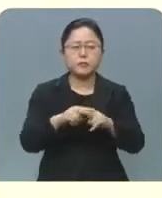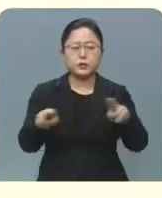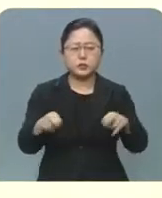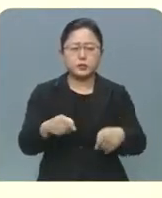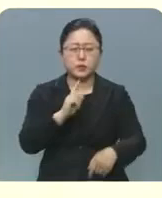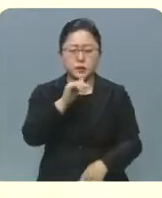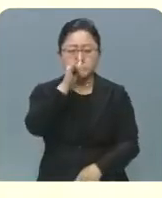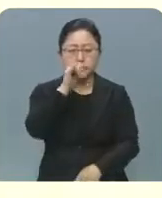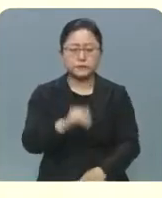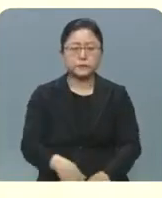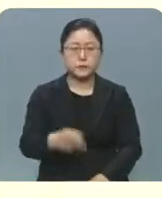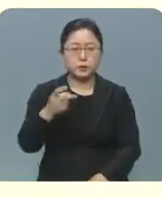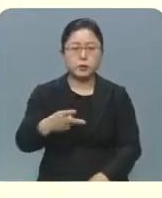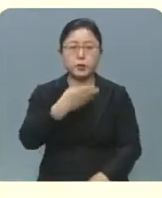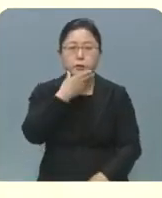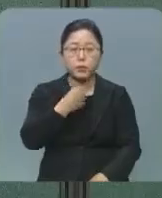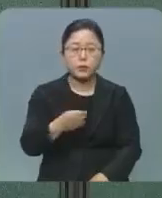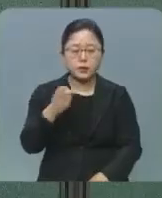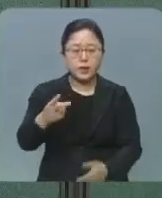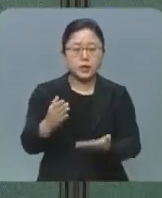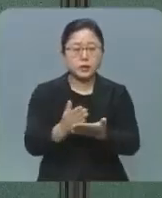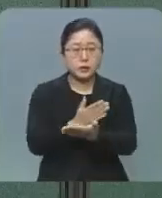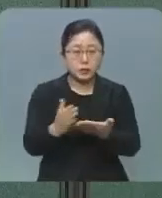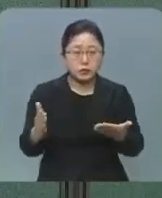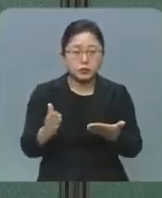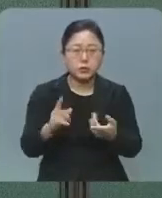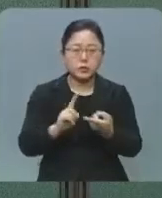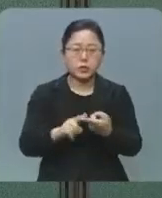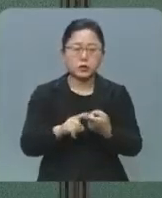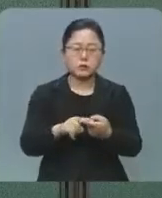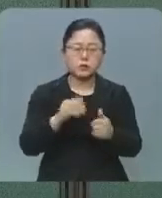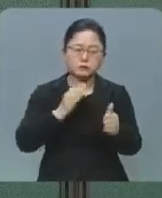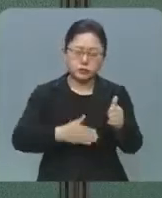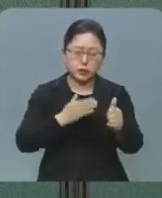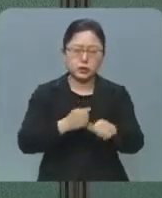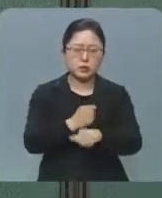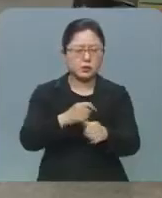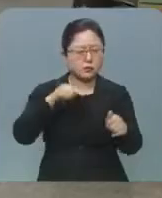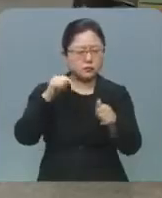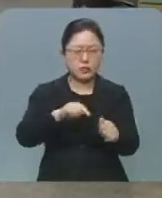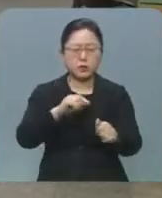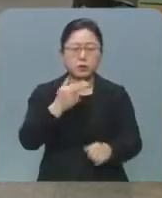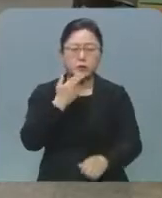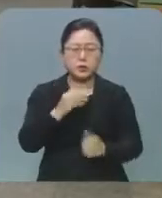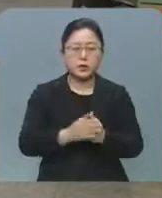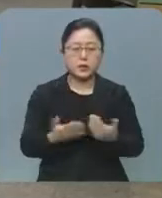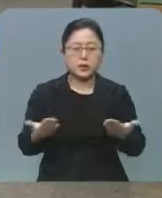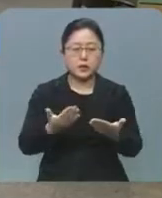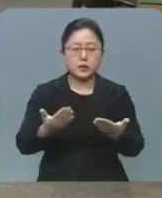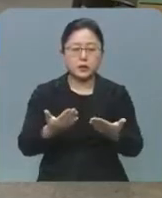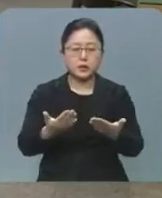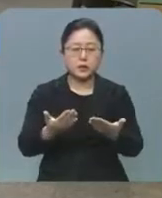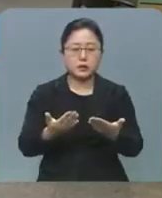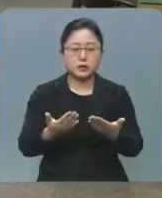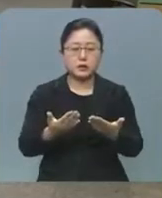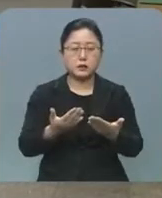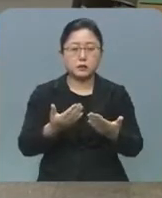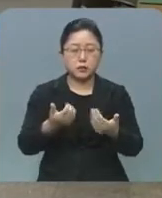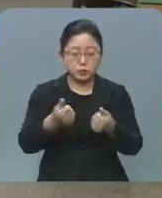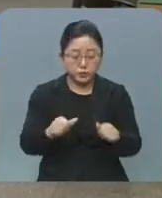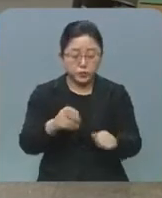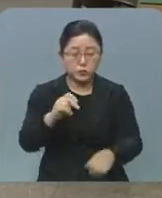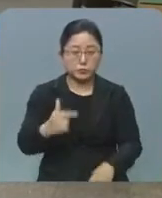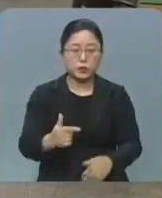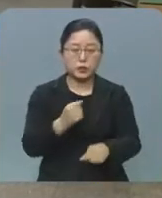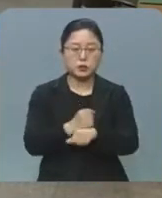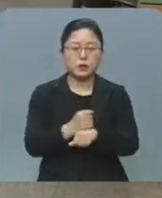입장입니다. 또 성과급 재분배를 권고했을 뿐 강압은 없었다고 밝혔습니다. 그 업무를 16개 동에서 하는데